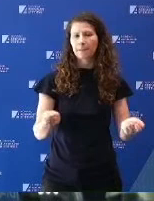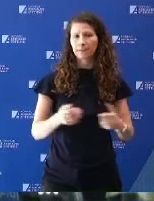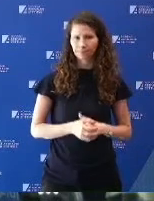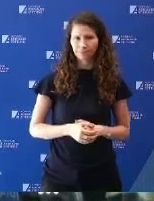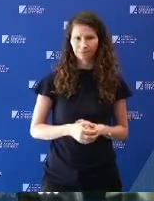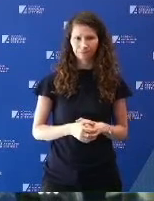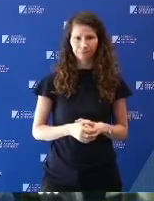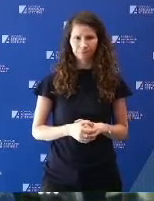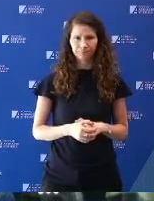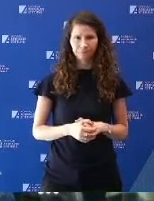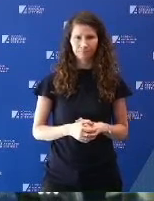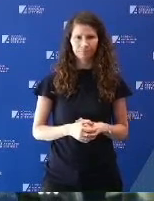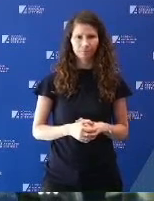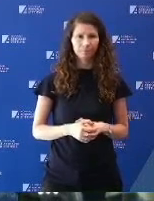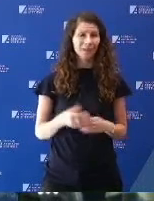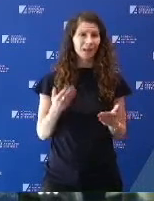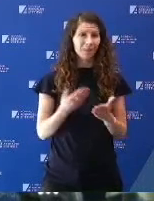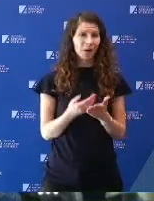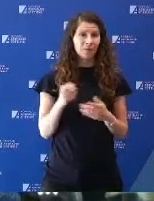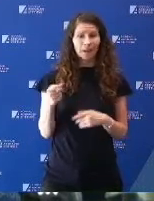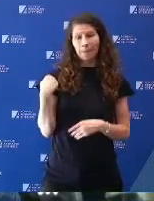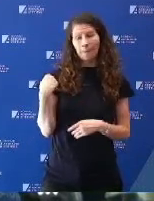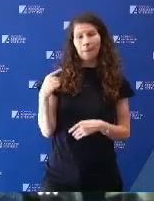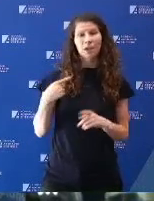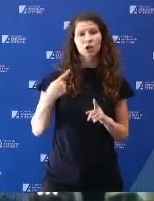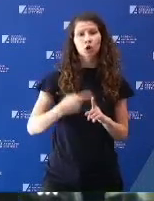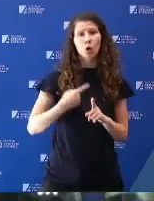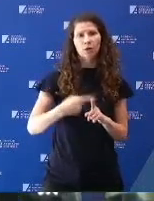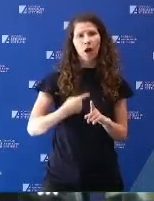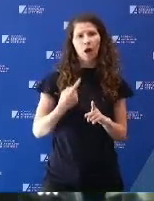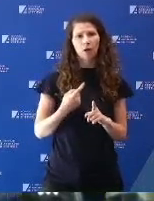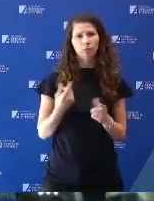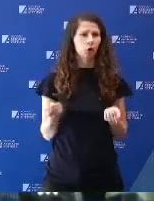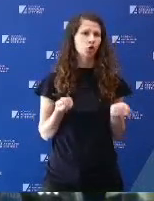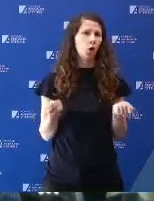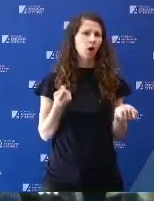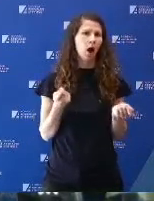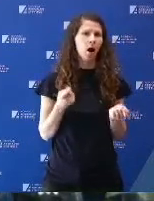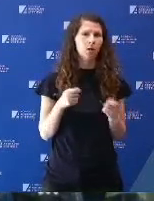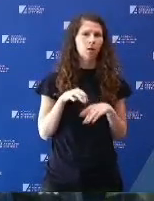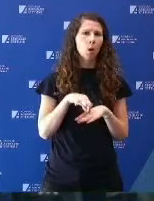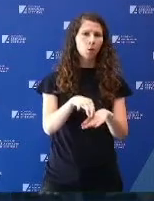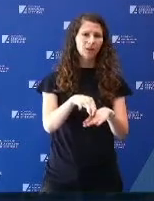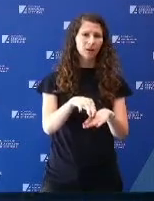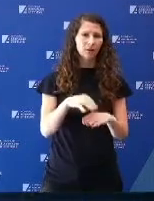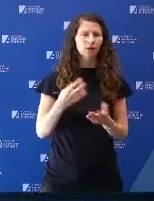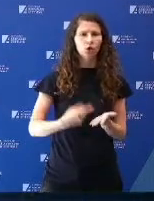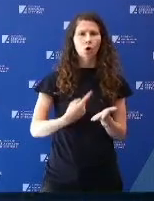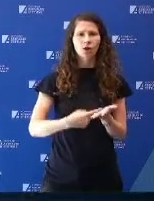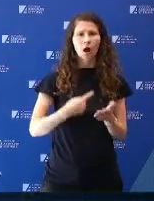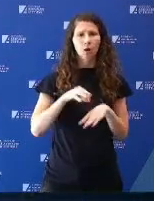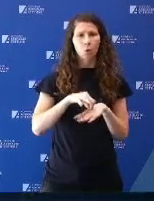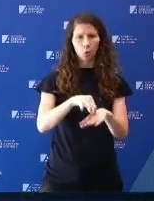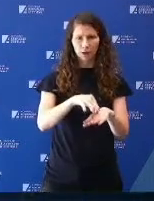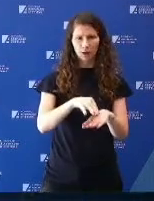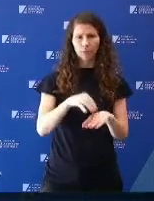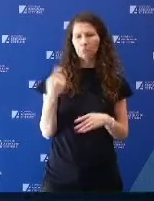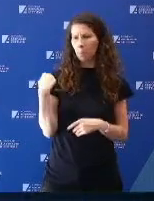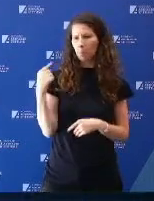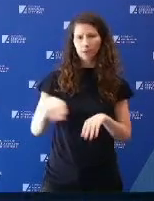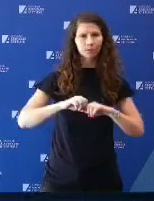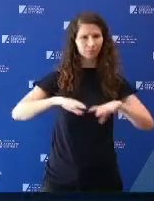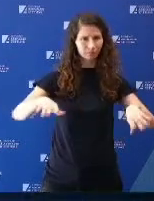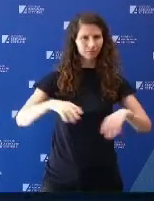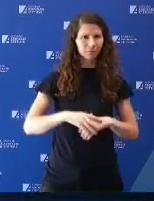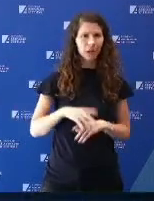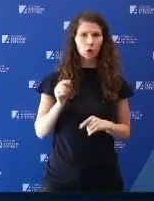Und jetzt haben sie zum Beispiel den Steuerlotsen gerade rausgebracht. Also ein erstes Projekt ist auch schon umgesetzt. Der Steuerlotse ist quasi